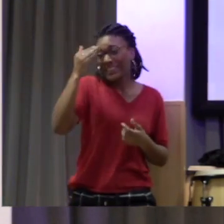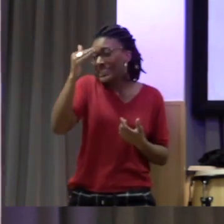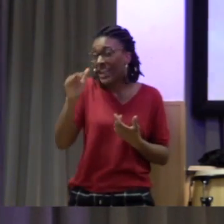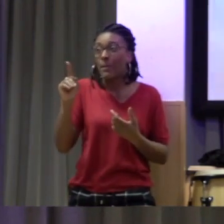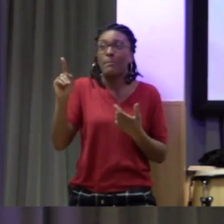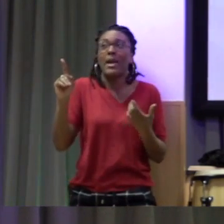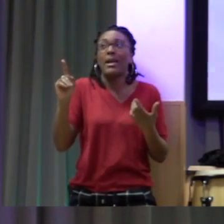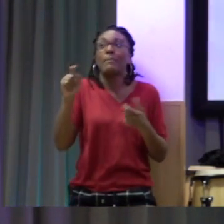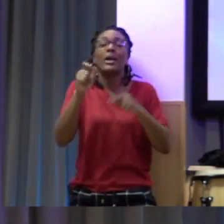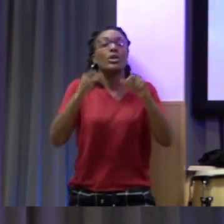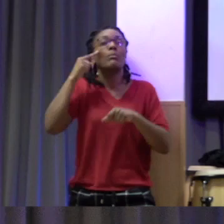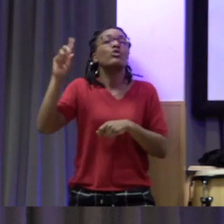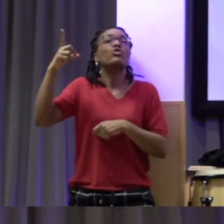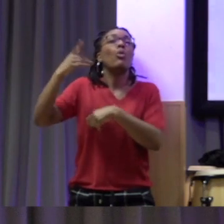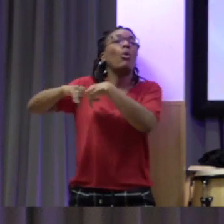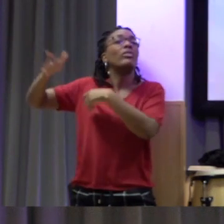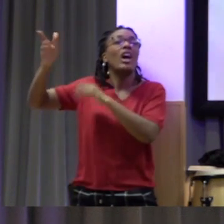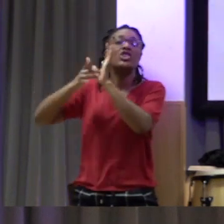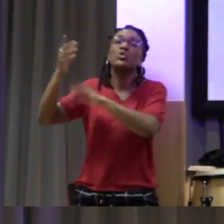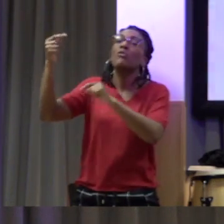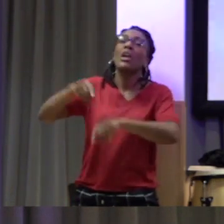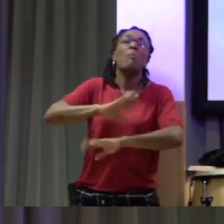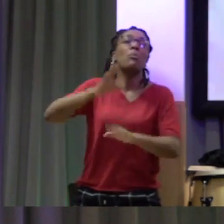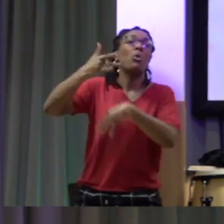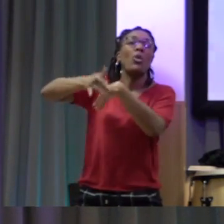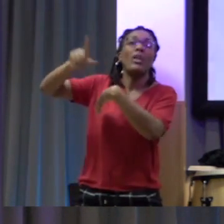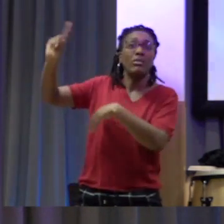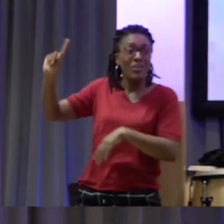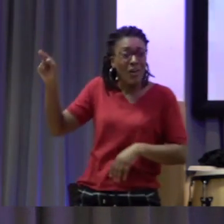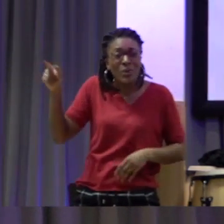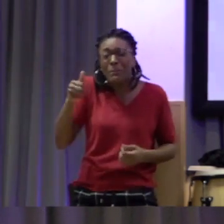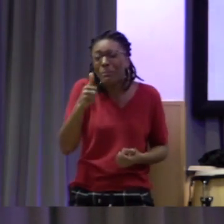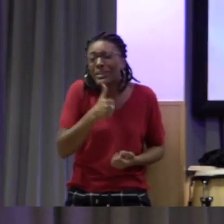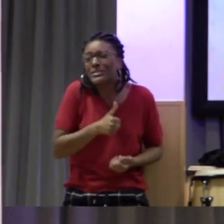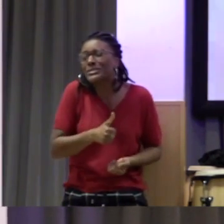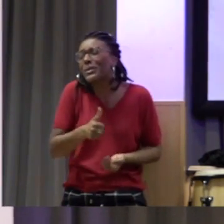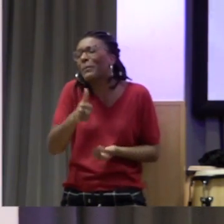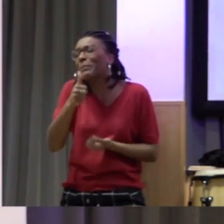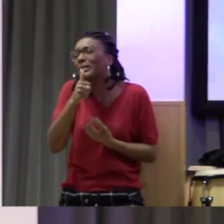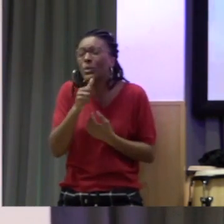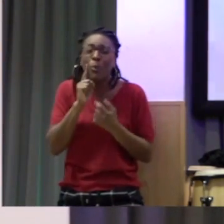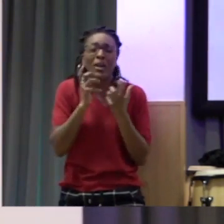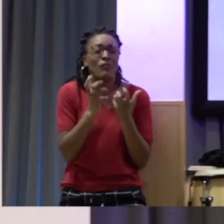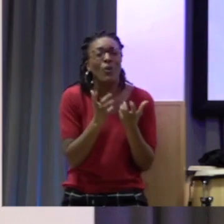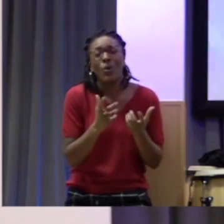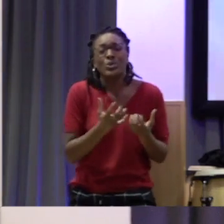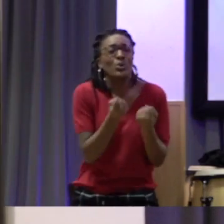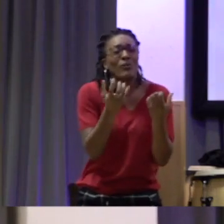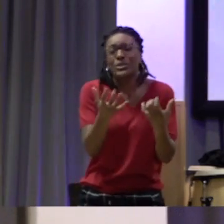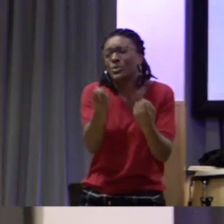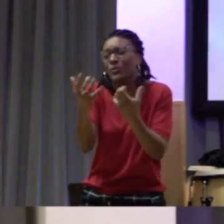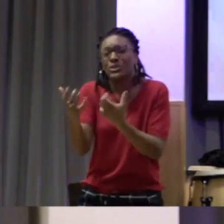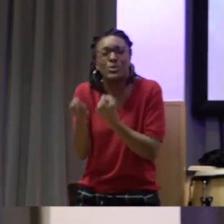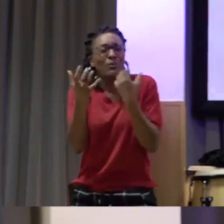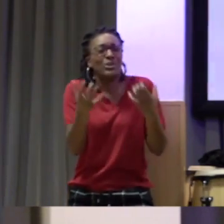comme quelques-uns le croient. Mais il use de patience envers vous, ne voulant pas qu'aucun